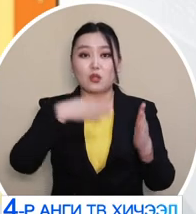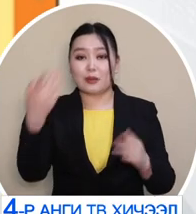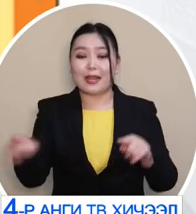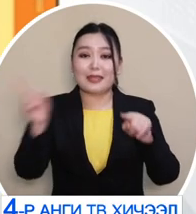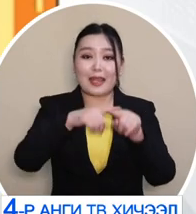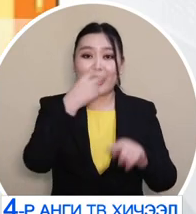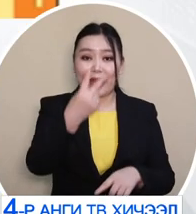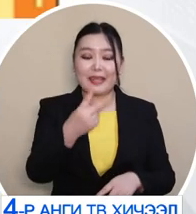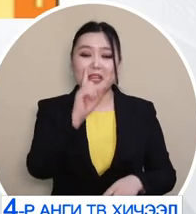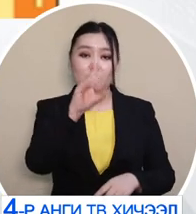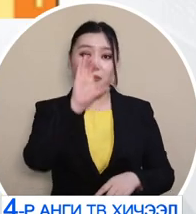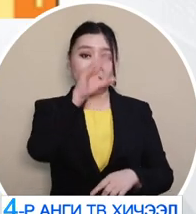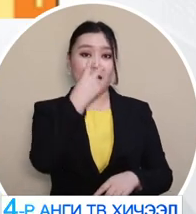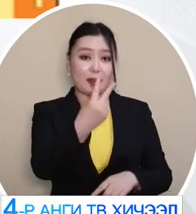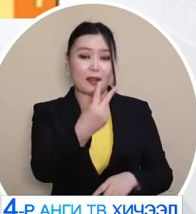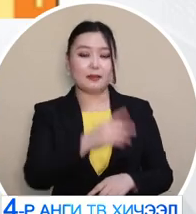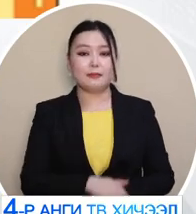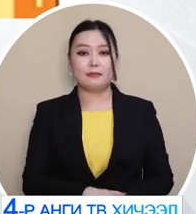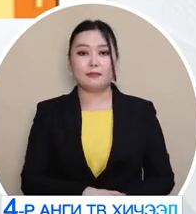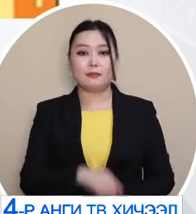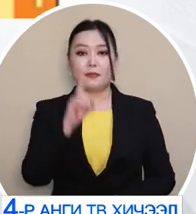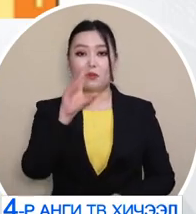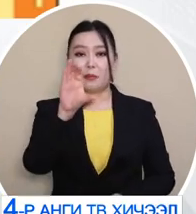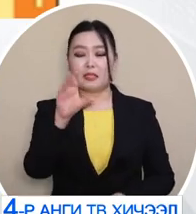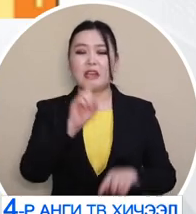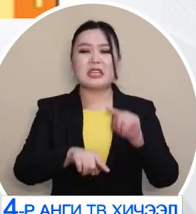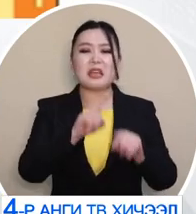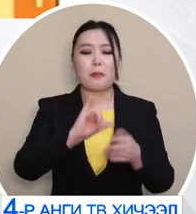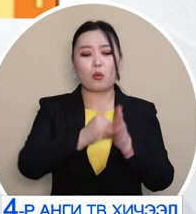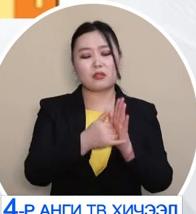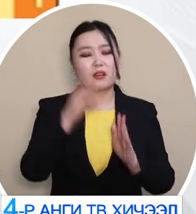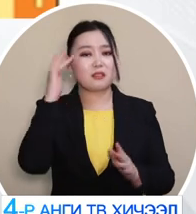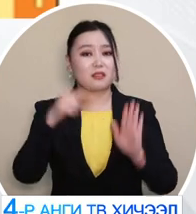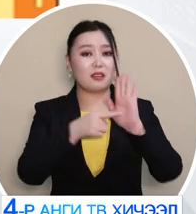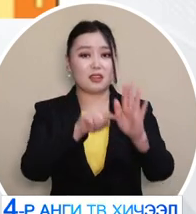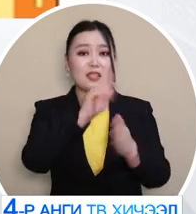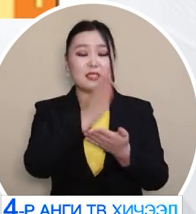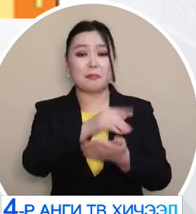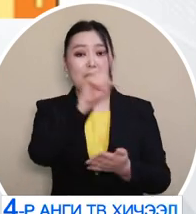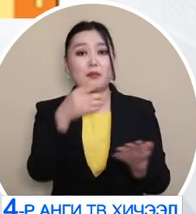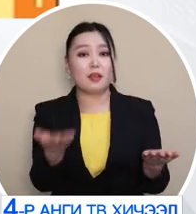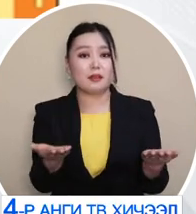анхаарлаа хандуулаарай хүүхдүүдээ. За 1-р бадагт ямар утга санааг илэрхийлсэн байна вэ?